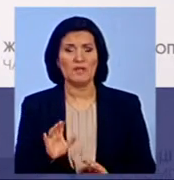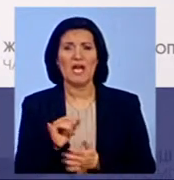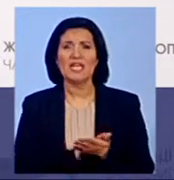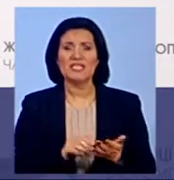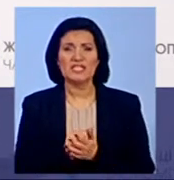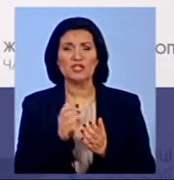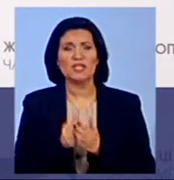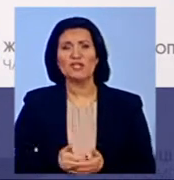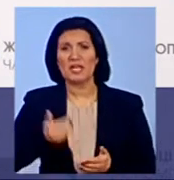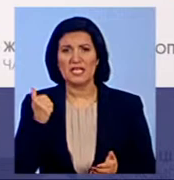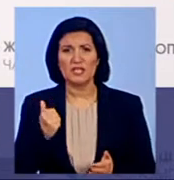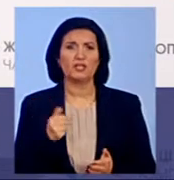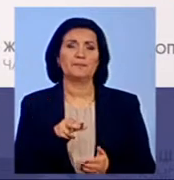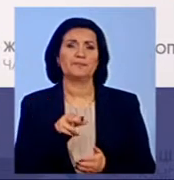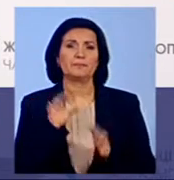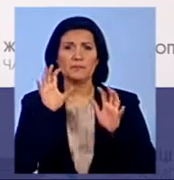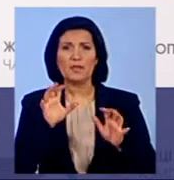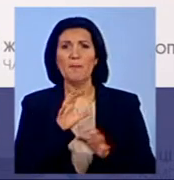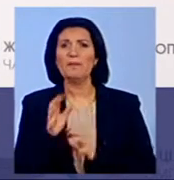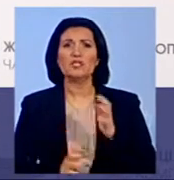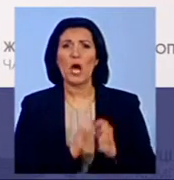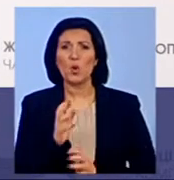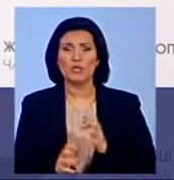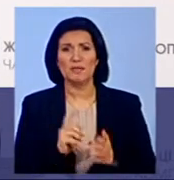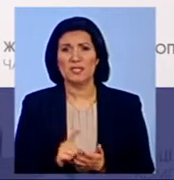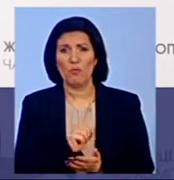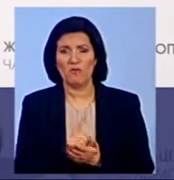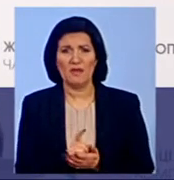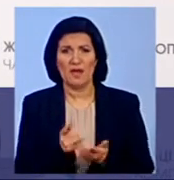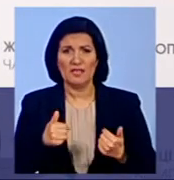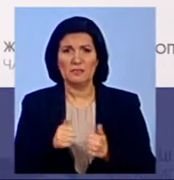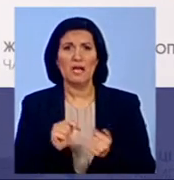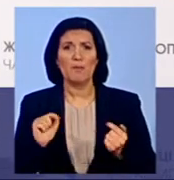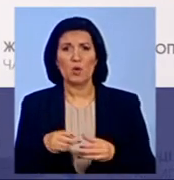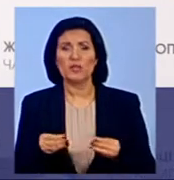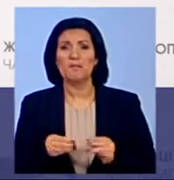знищила ще раніше за міжнародними зобов'язаннями у сфері протимінної